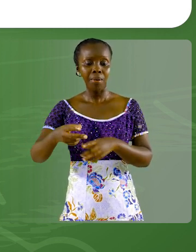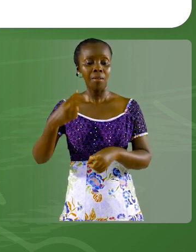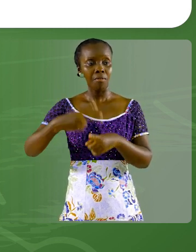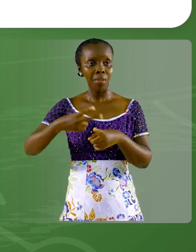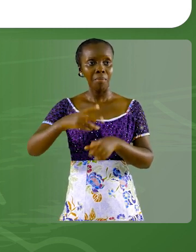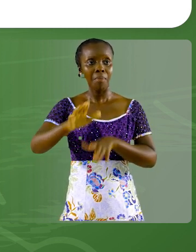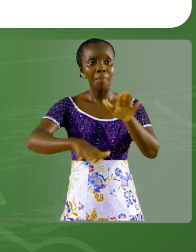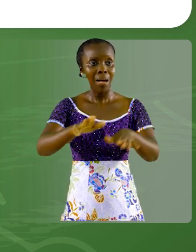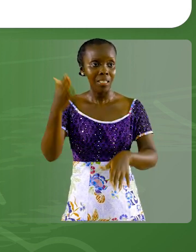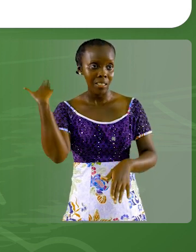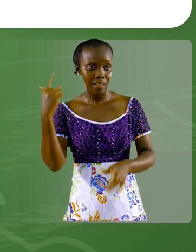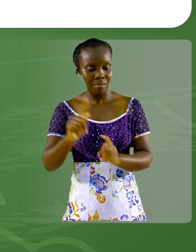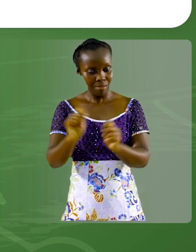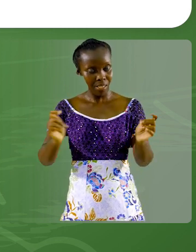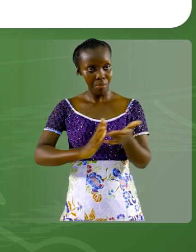bien.